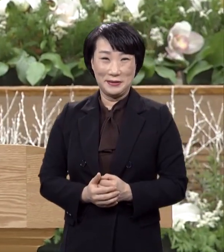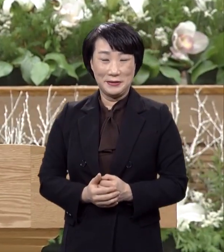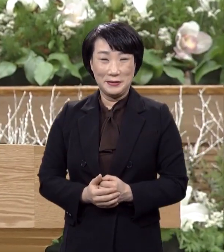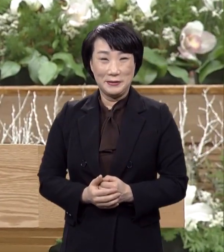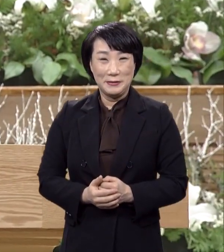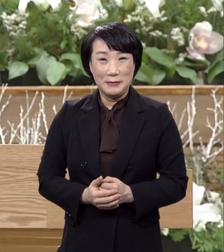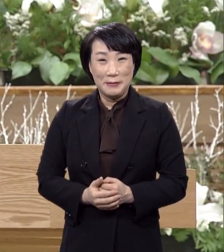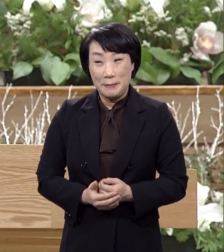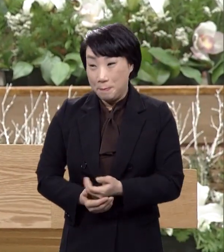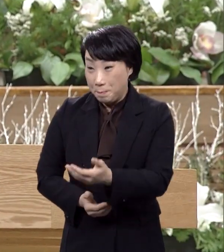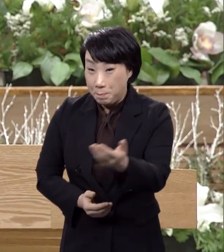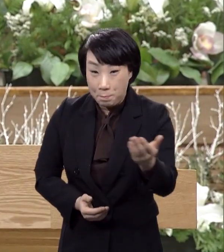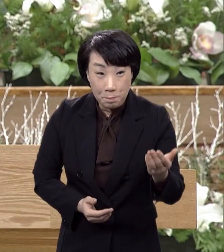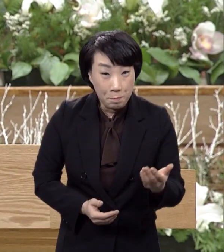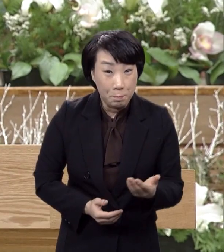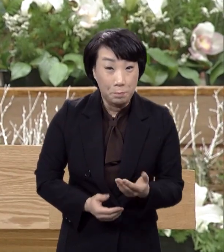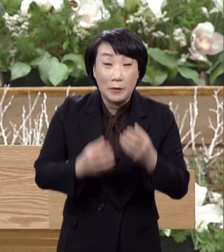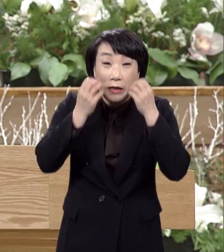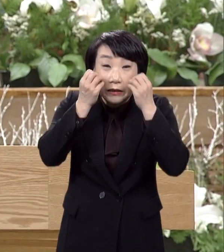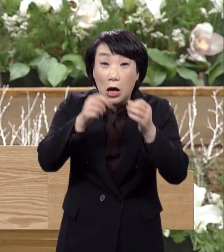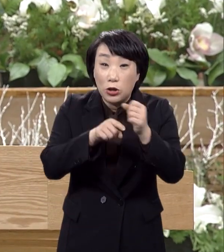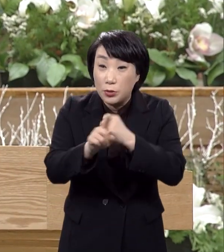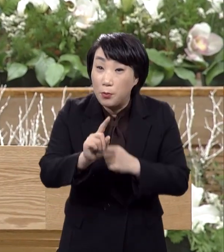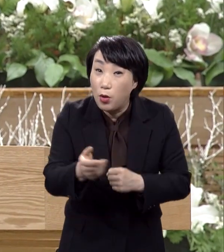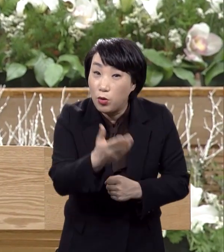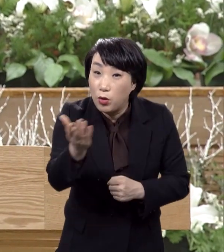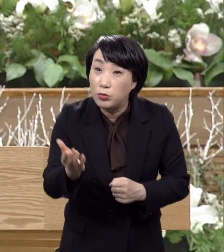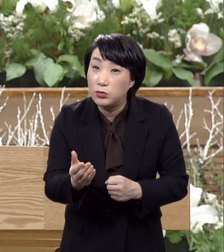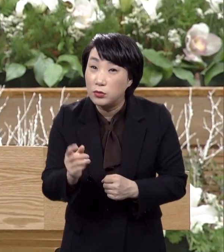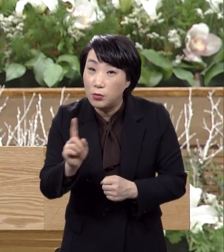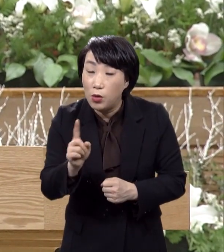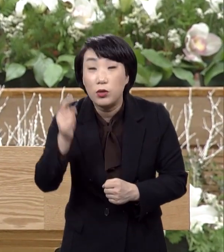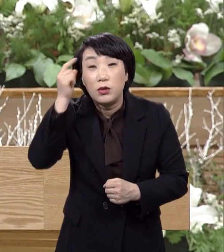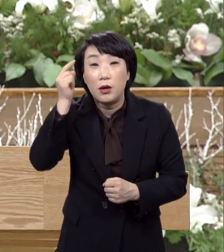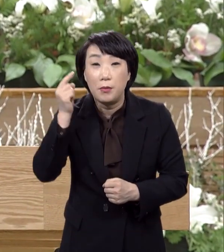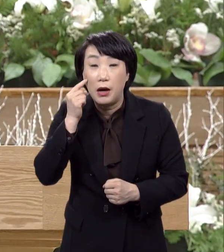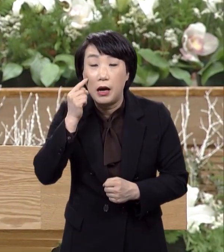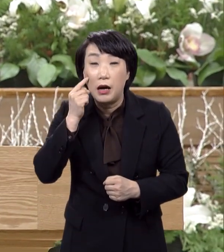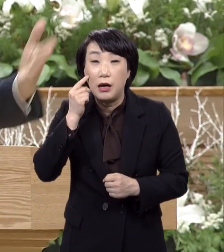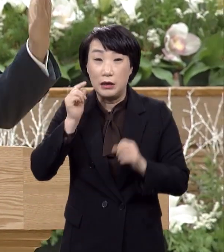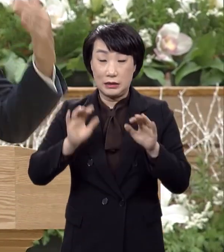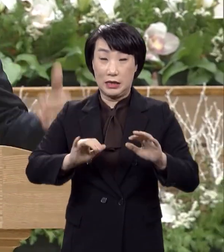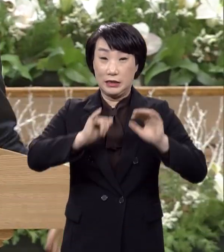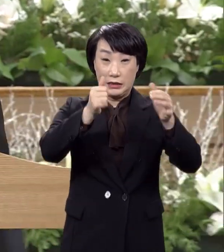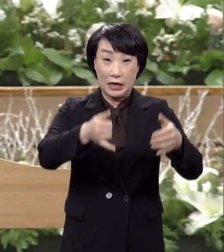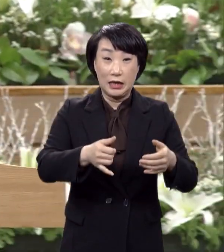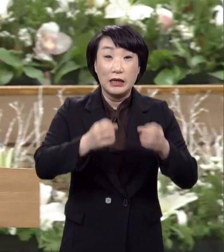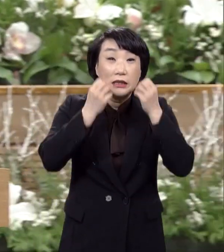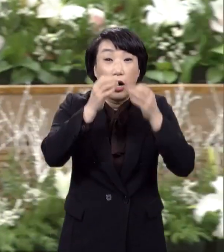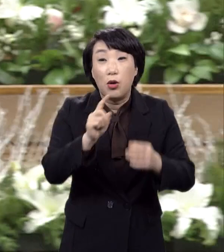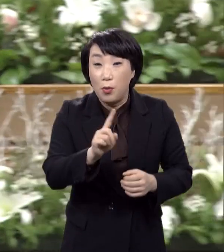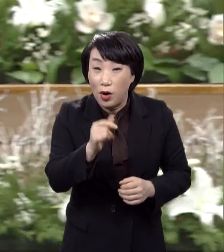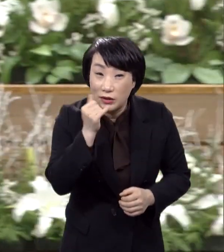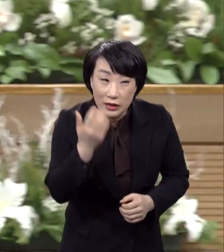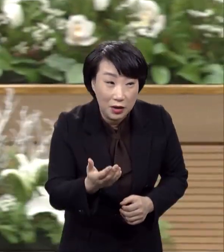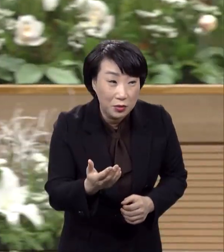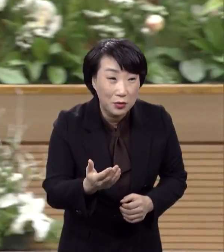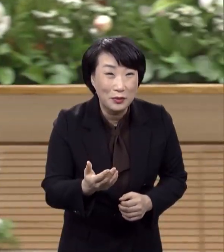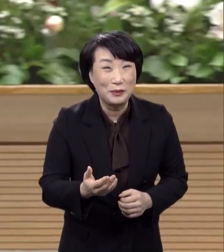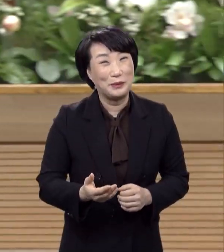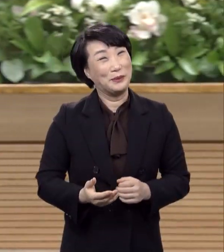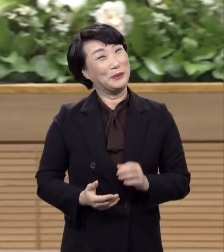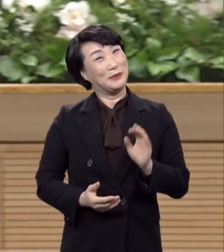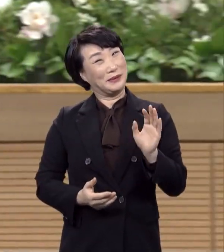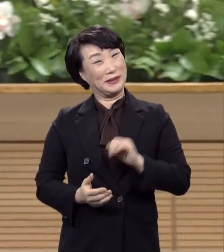응? 여러분, 새 것이라는 의미가 뭐냐? 새 것. 이 세상에 새 것이 어디